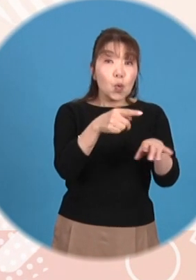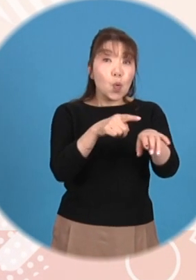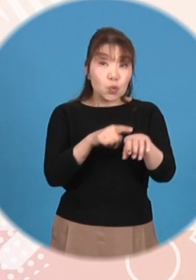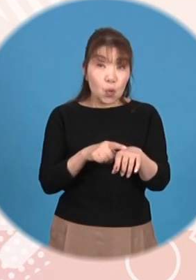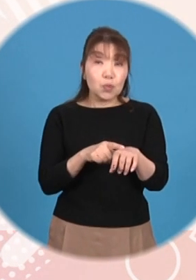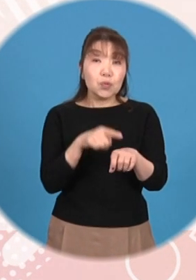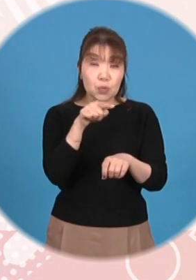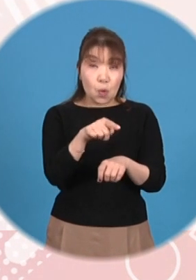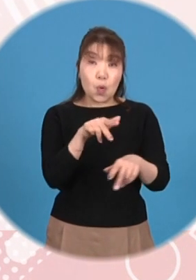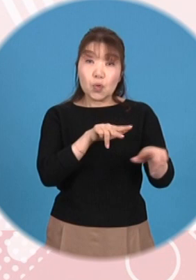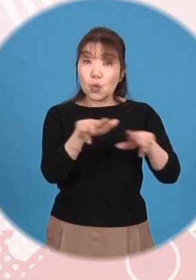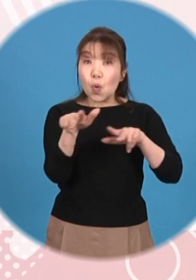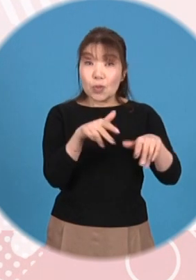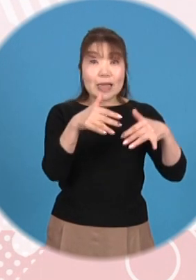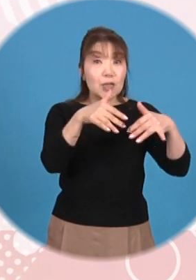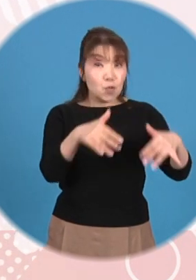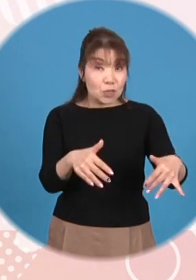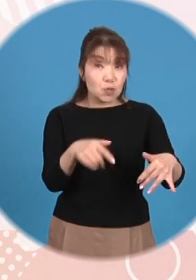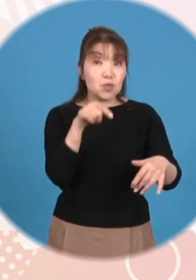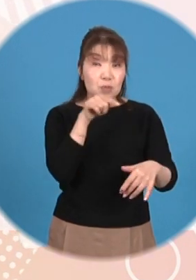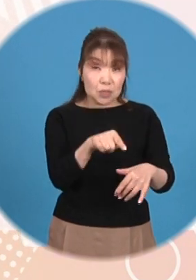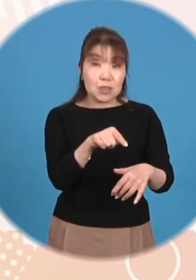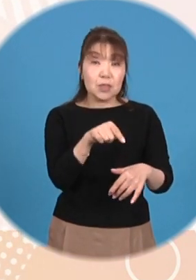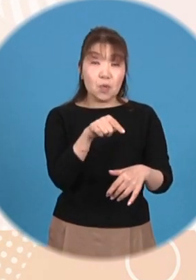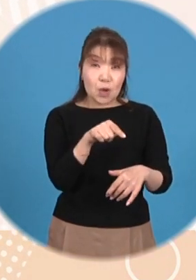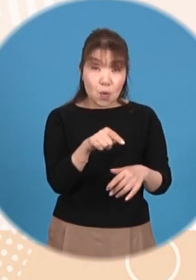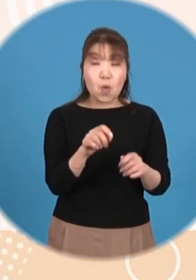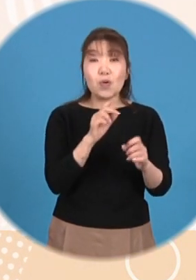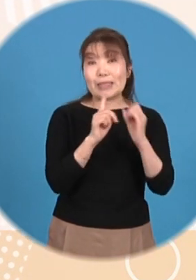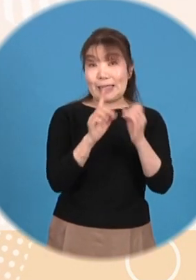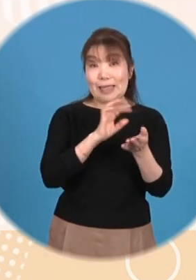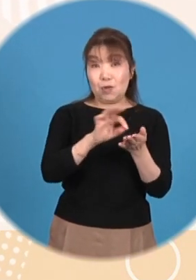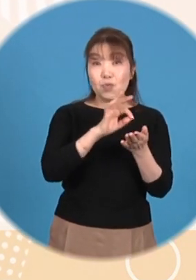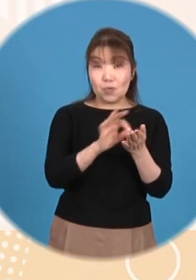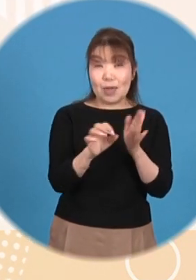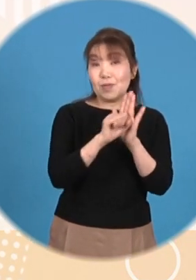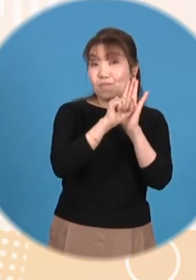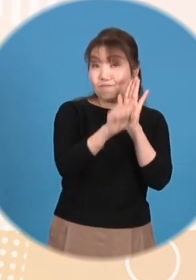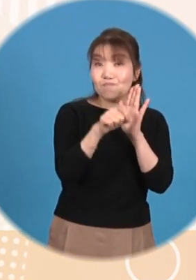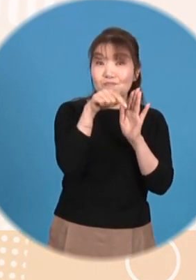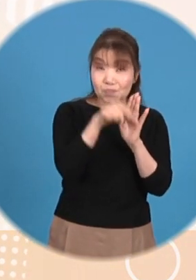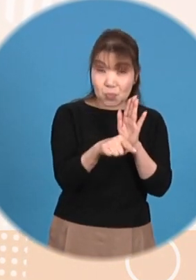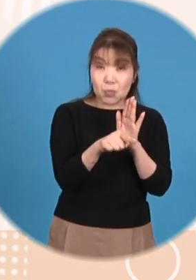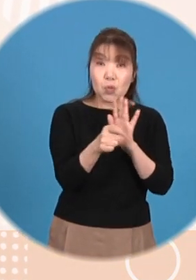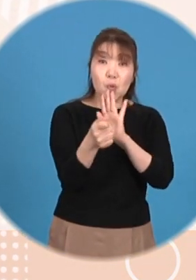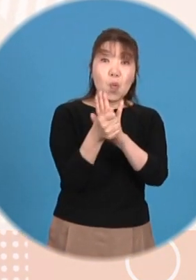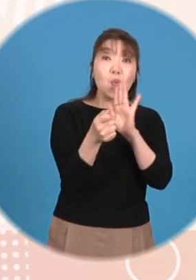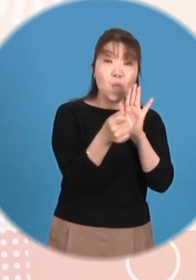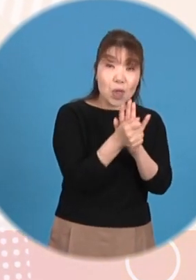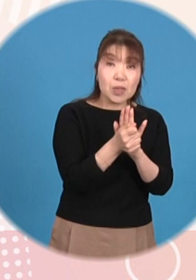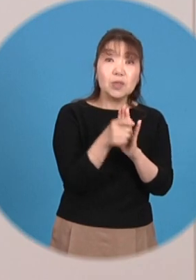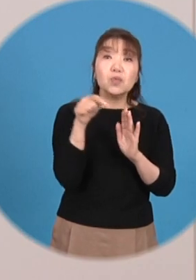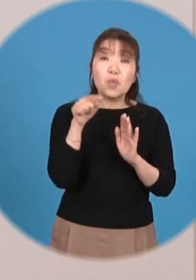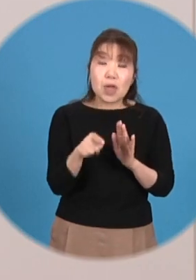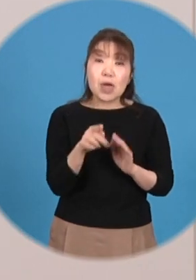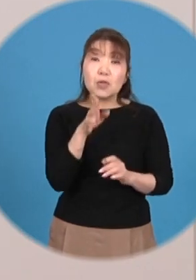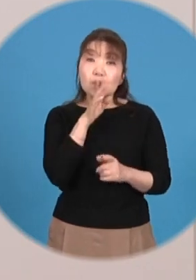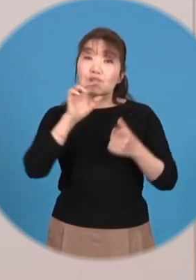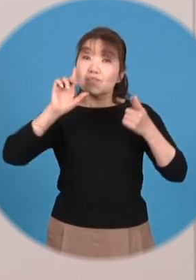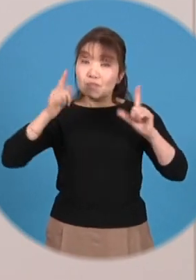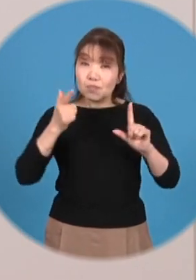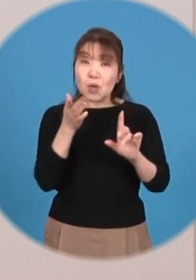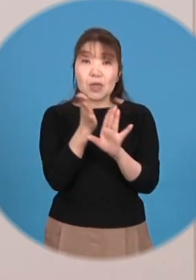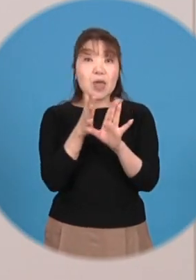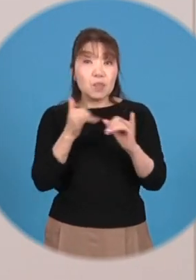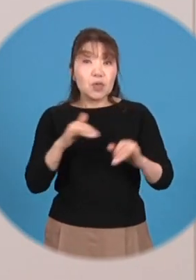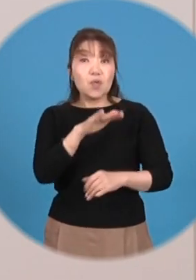の行政の仕組みをもっと効率化するとかっていう、そういう応援をすることが間接的ではありますが県民の皆さんの